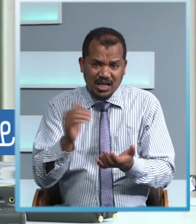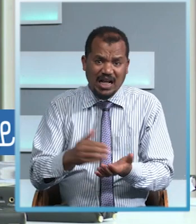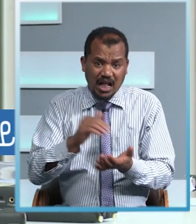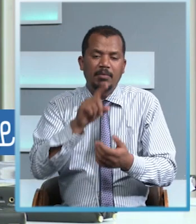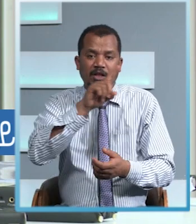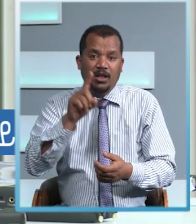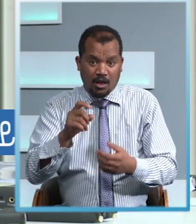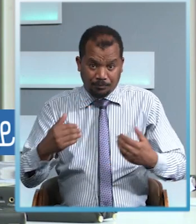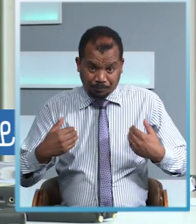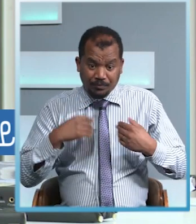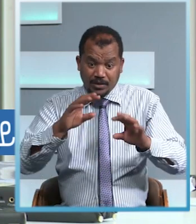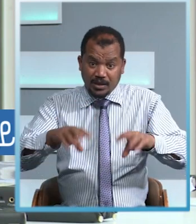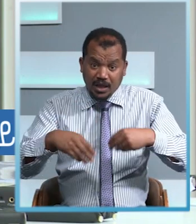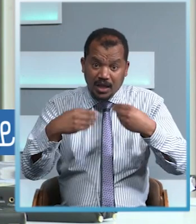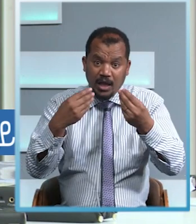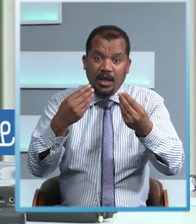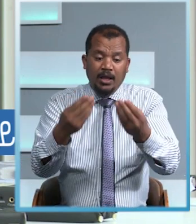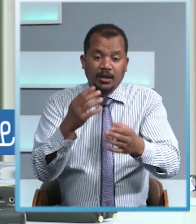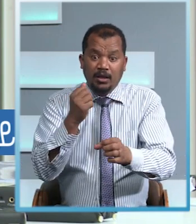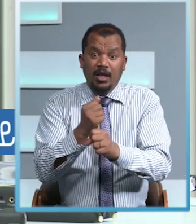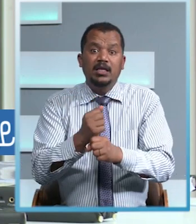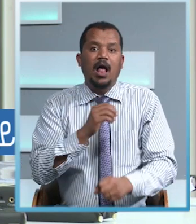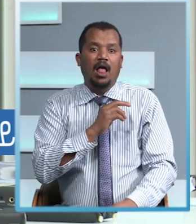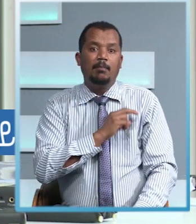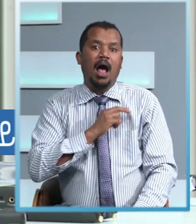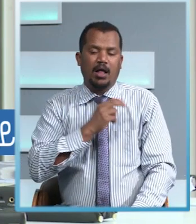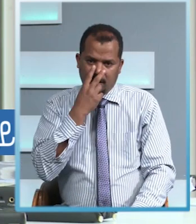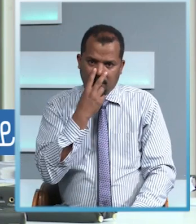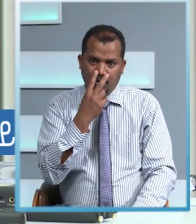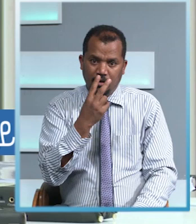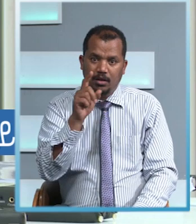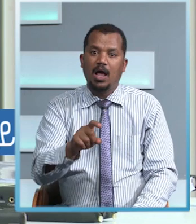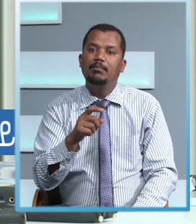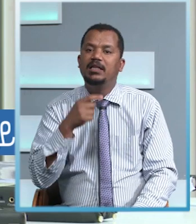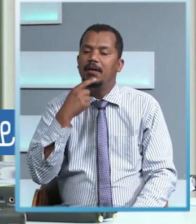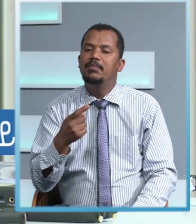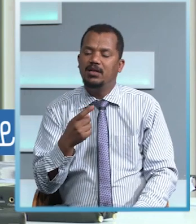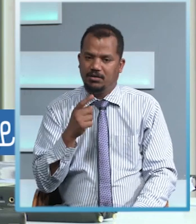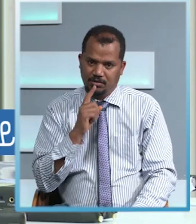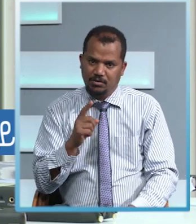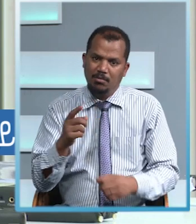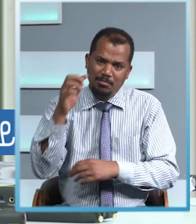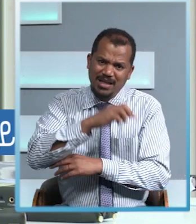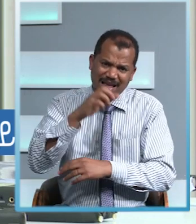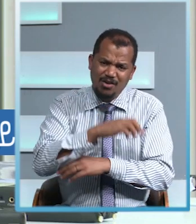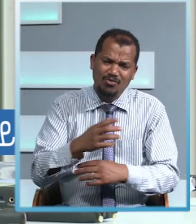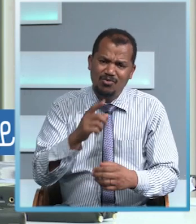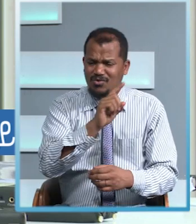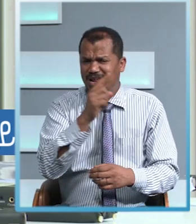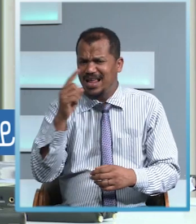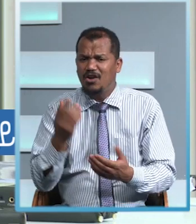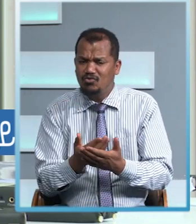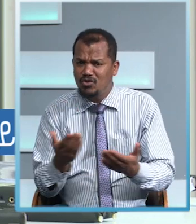ተደጋጋሚ ጥያቄዎች ይነሳሉ። ስለዚህ ከተሰጠው የስራ ባህሪ አንጻር መታየት አለበት ከሚል አንጻር ነው። ስለዚህ በየቀኑ